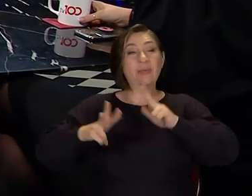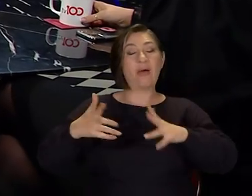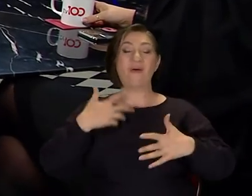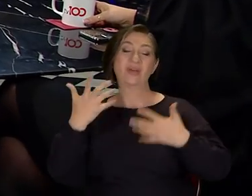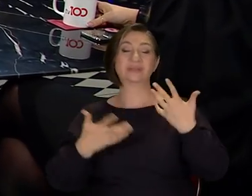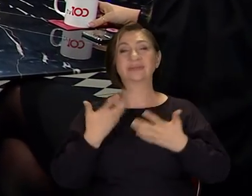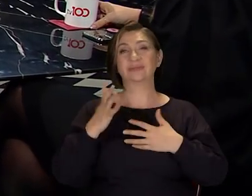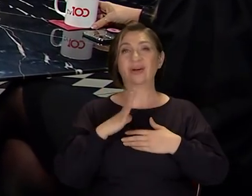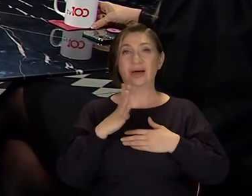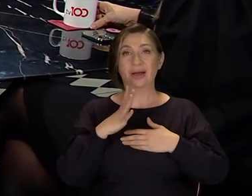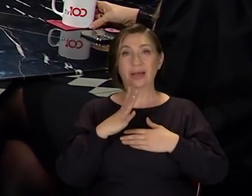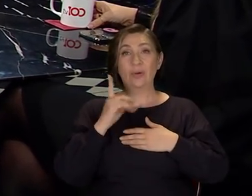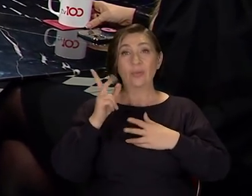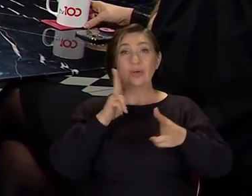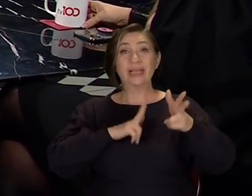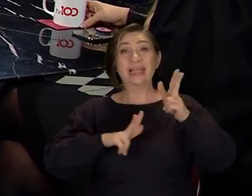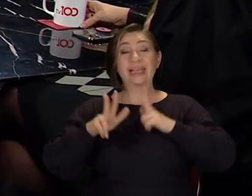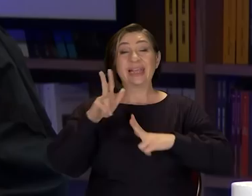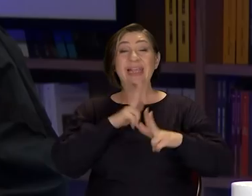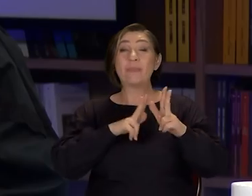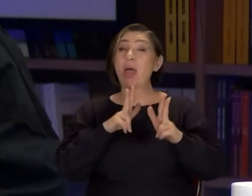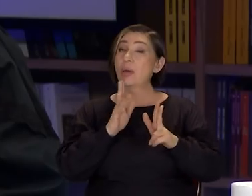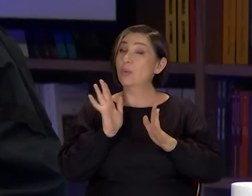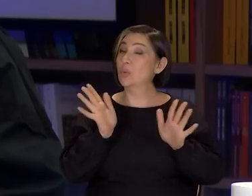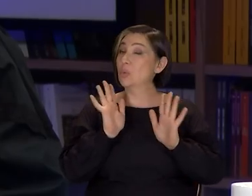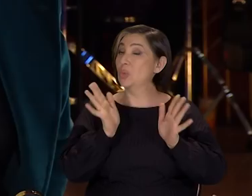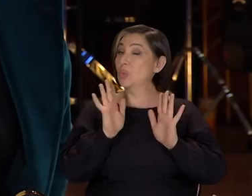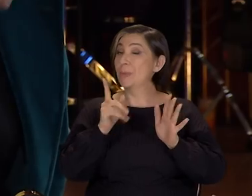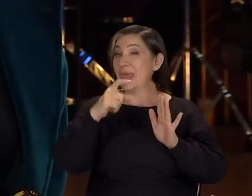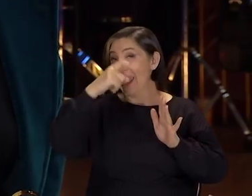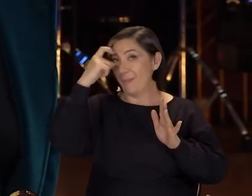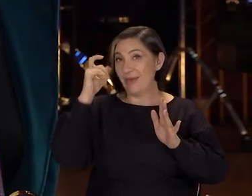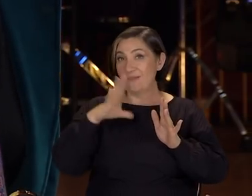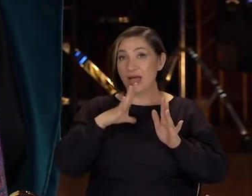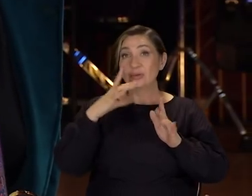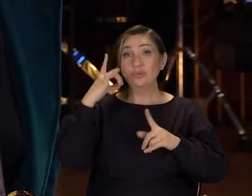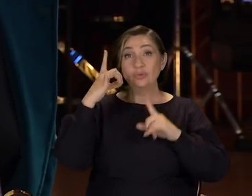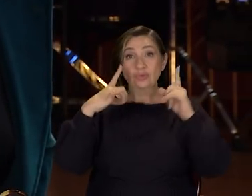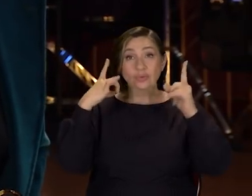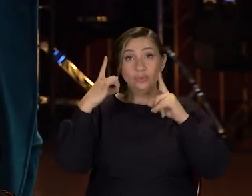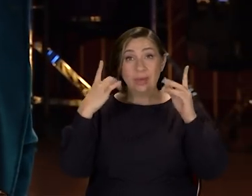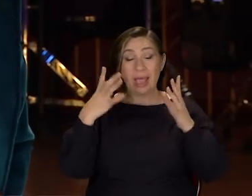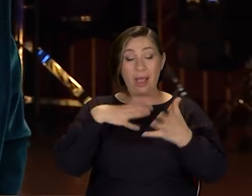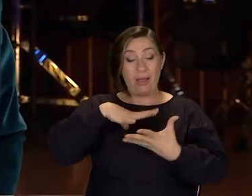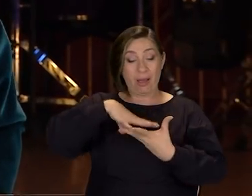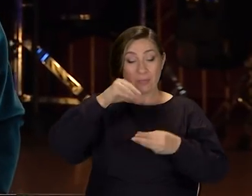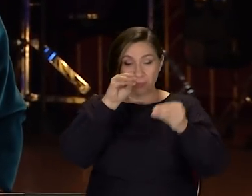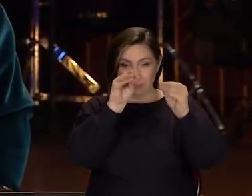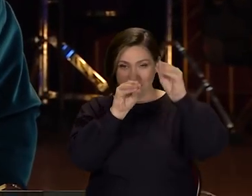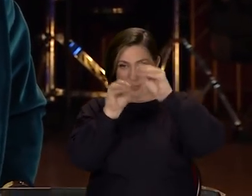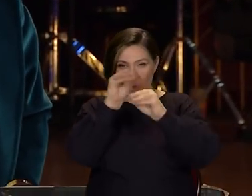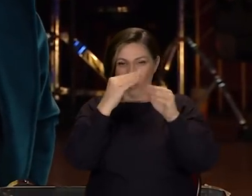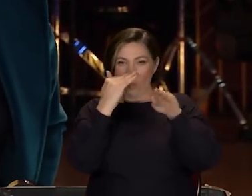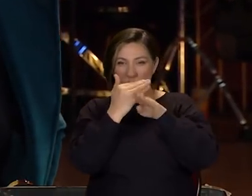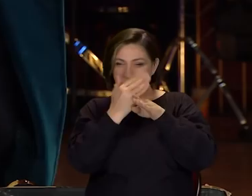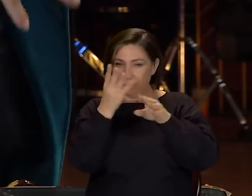var. Var. Bu giyinme. Emek var. Yani bir emek, düşünme. O kombin yapıldı, o kombine makyaj, hangi